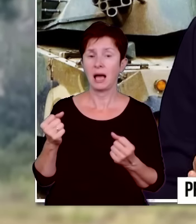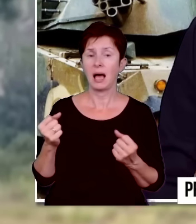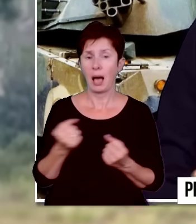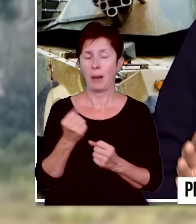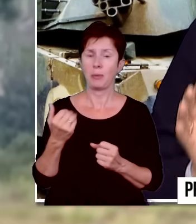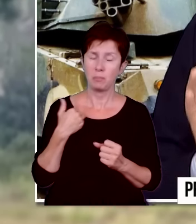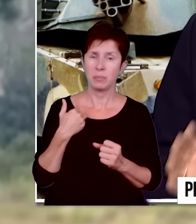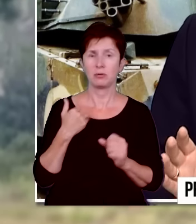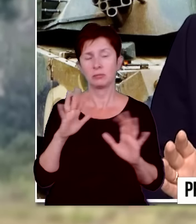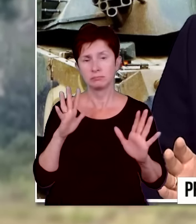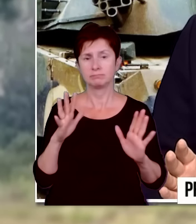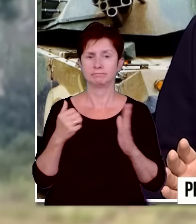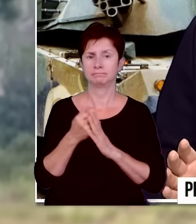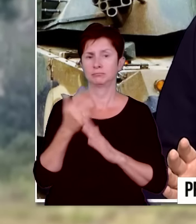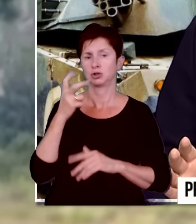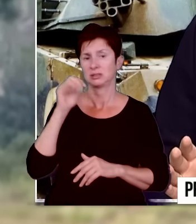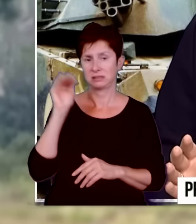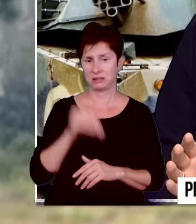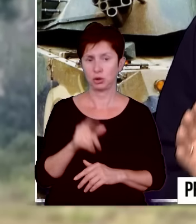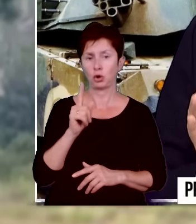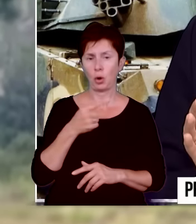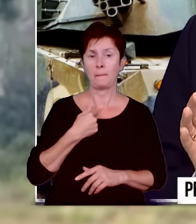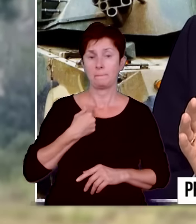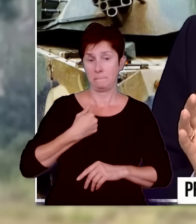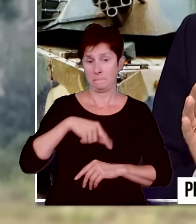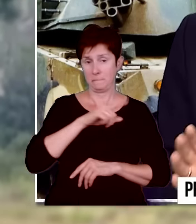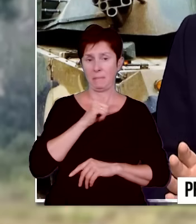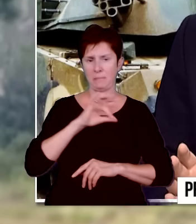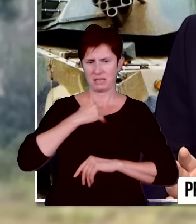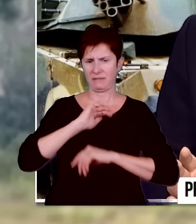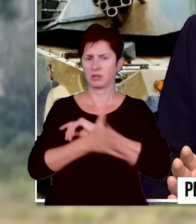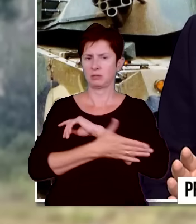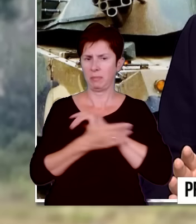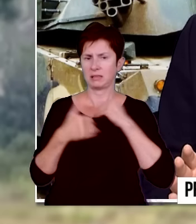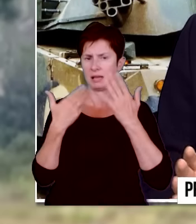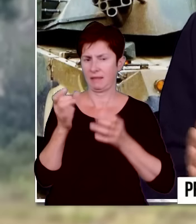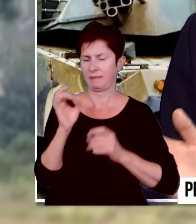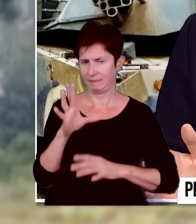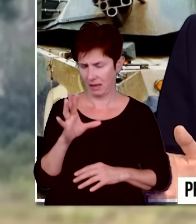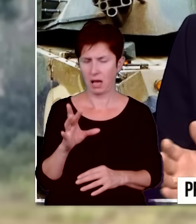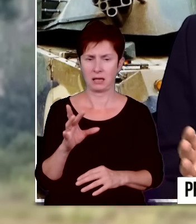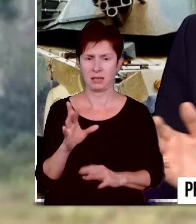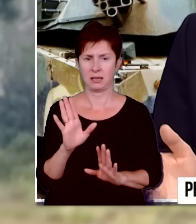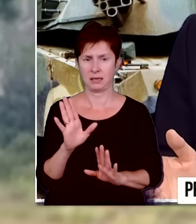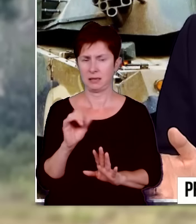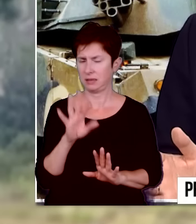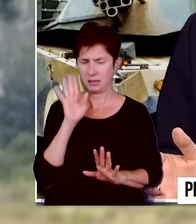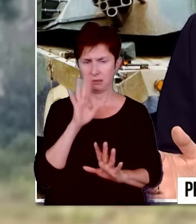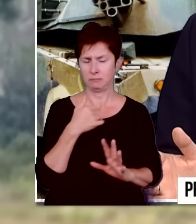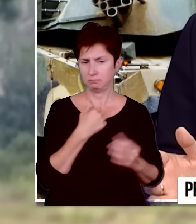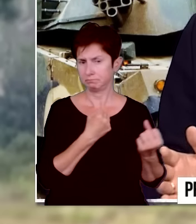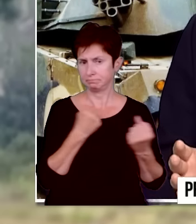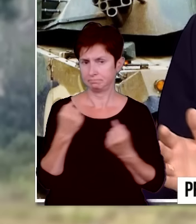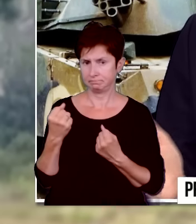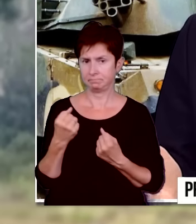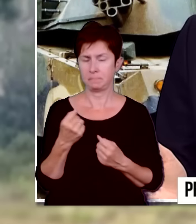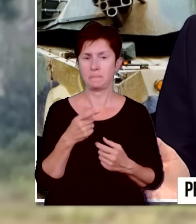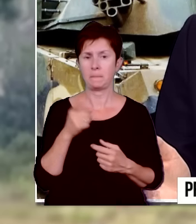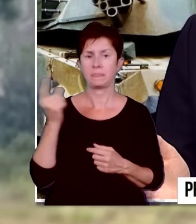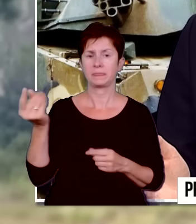żołnierzy tam będzie miał nasze wsparcie i tego się bardzo mocno trzymamy Proszę zwrócić uwagę jak debaty z jego udziałem